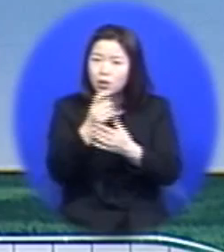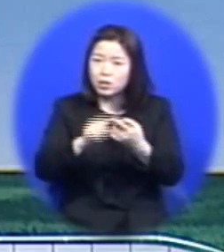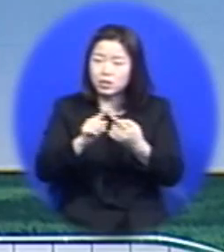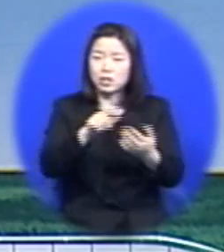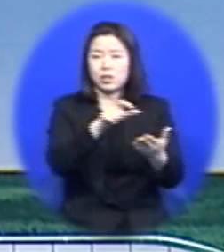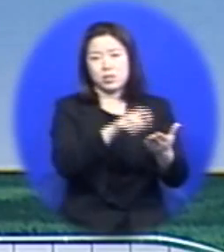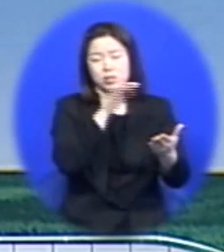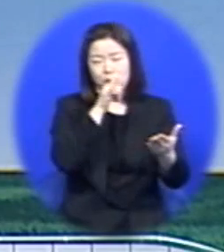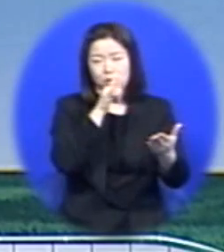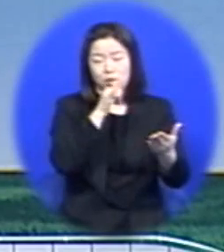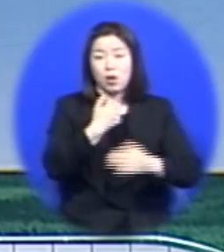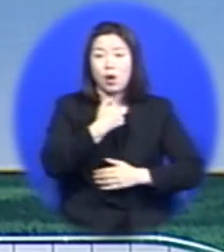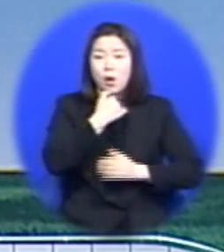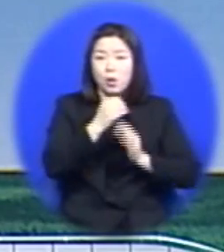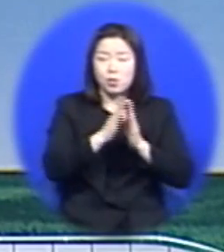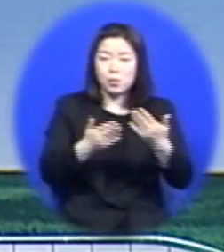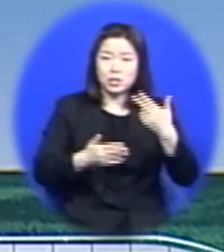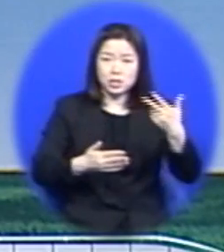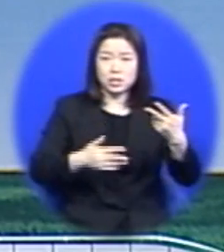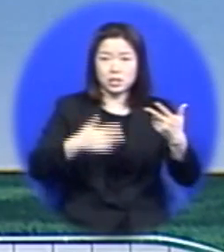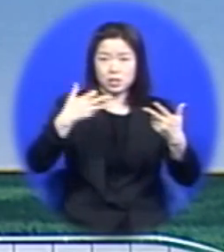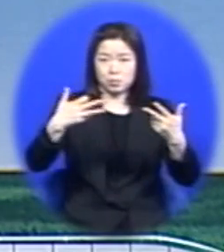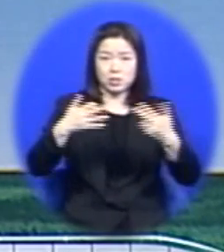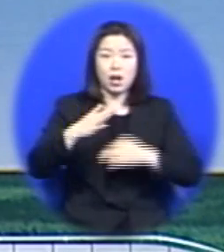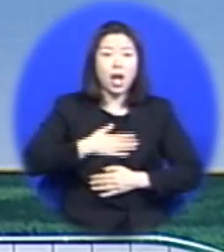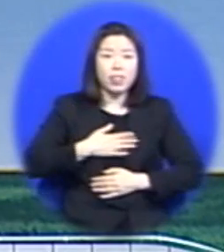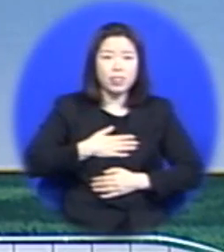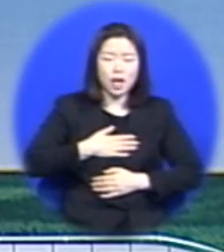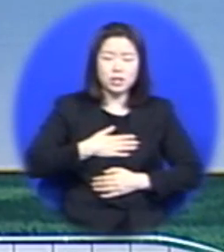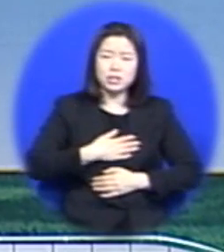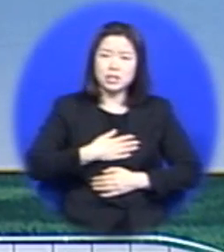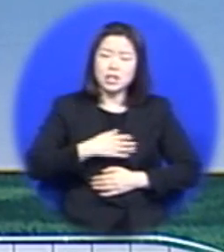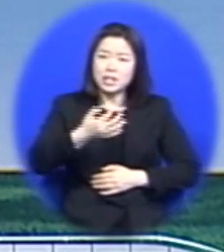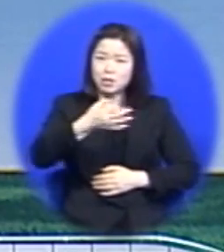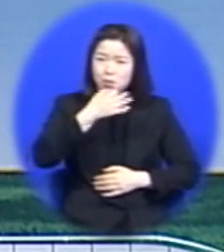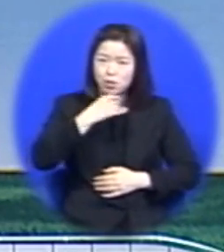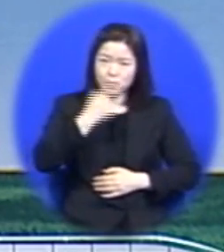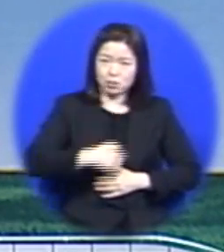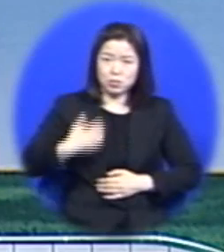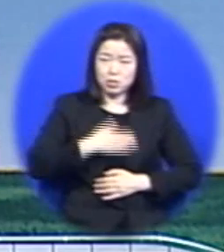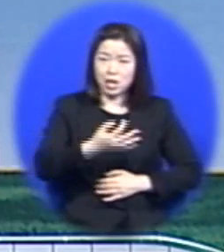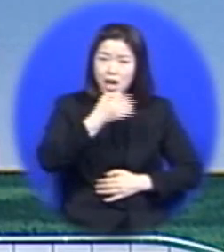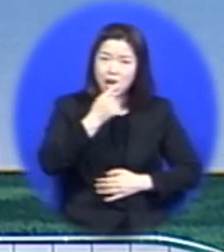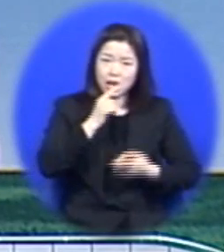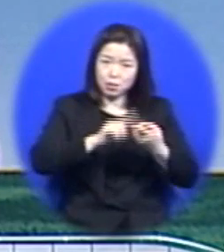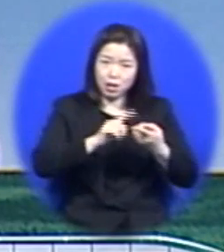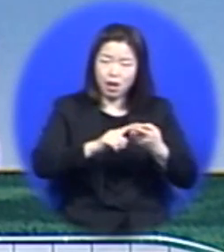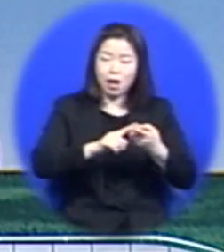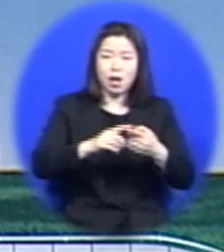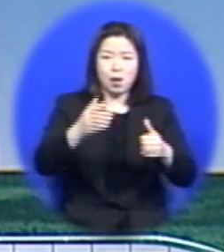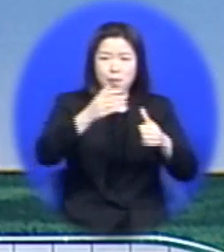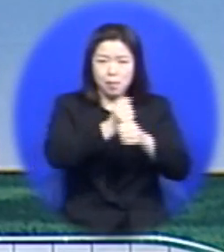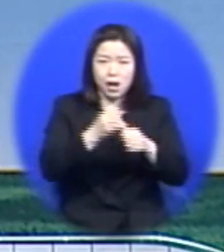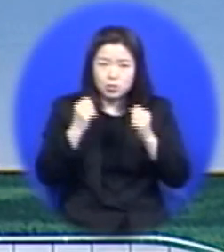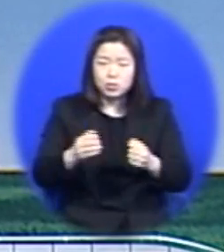로마서 7장 14절에 이렇게 말합니다. 나는 육정의 메인 존재로서 죄 아래 팔린